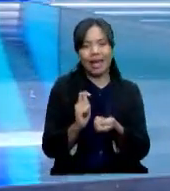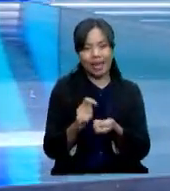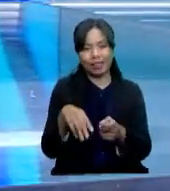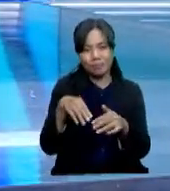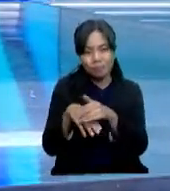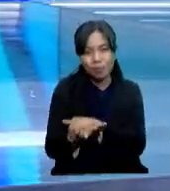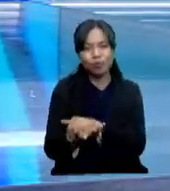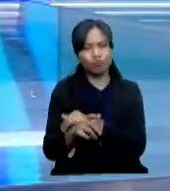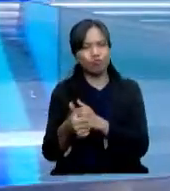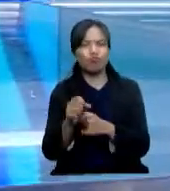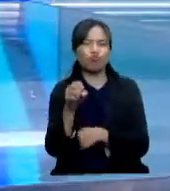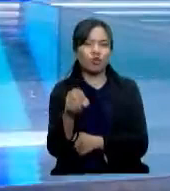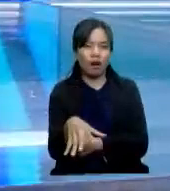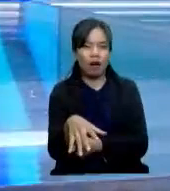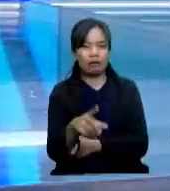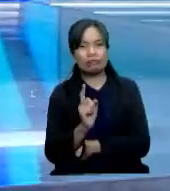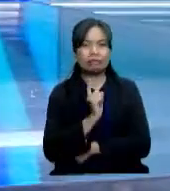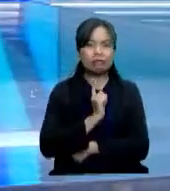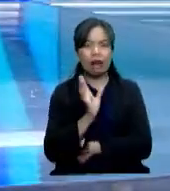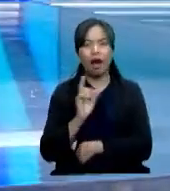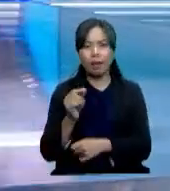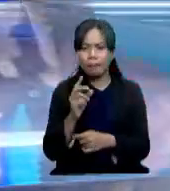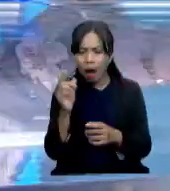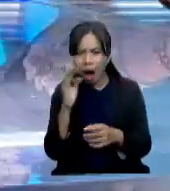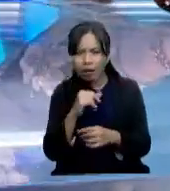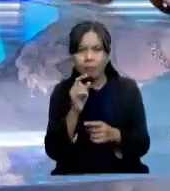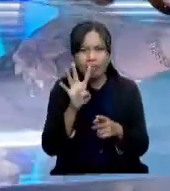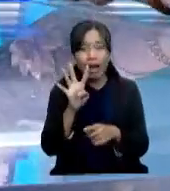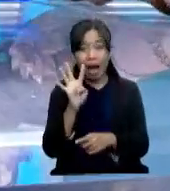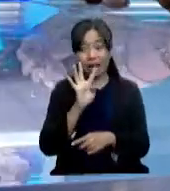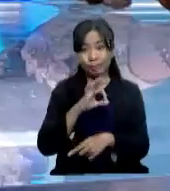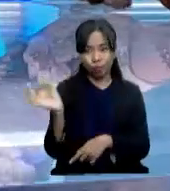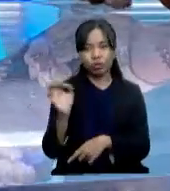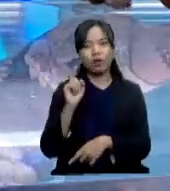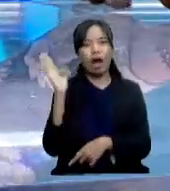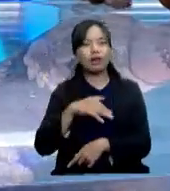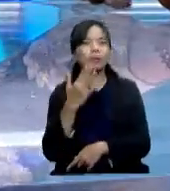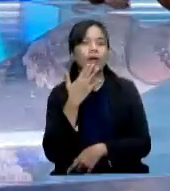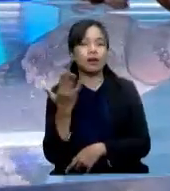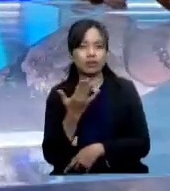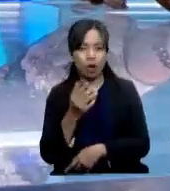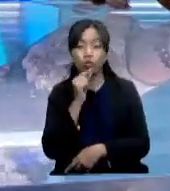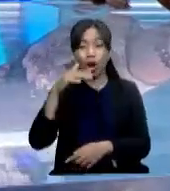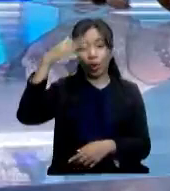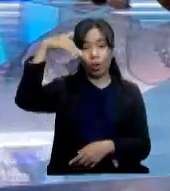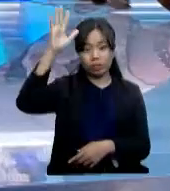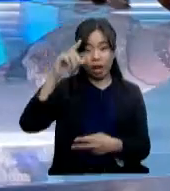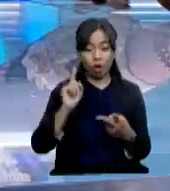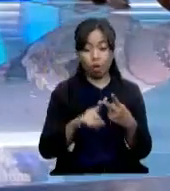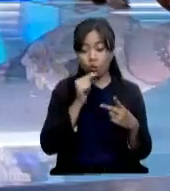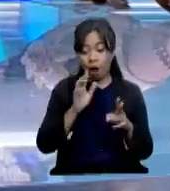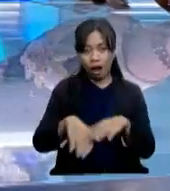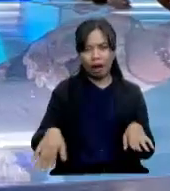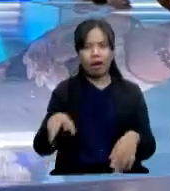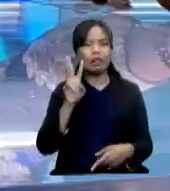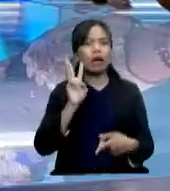harga tiket masuk ke Ragunan juga ramah di kantong dan untuk tiket sendiri tidak aja tidak ada perubahan pemirsa dengan hari biasa yakni 4000